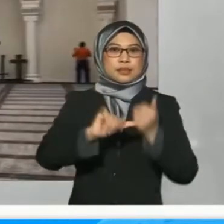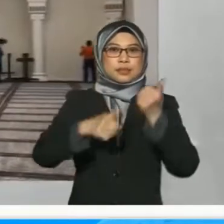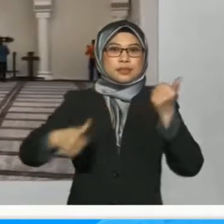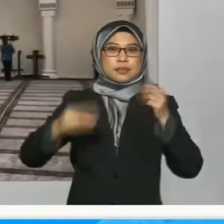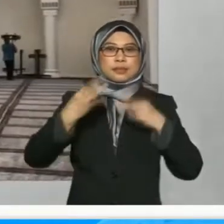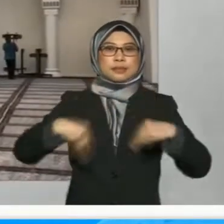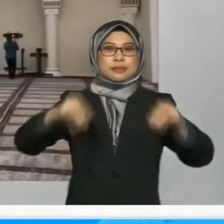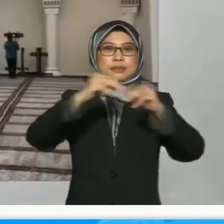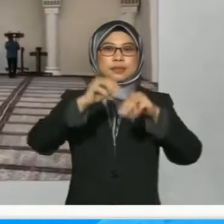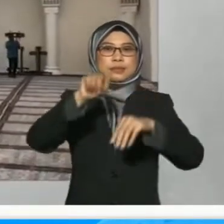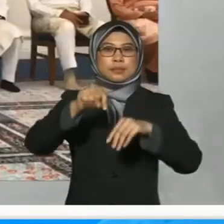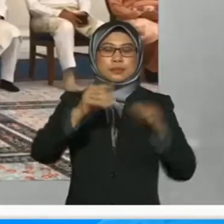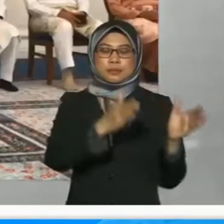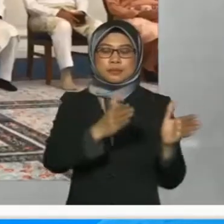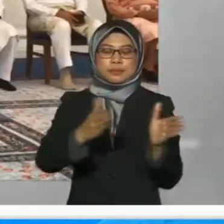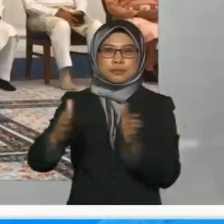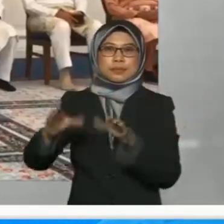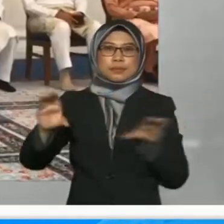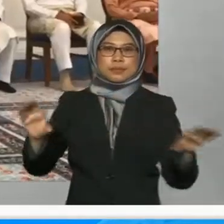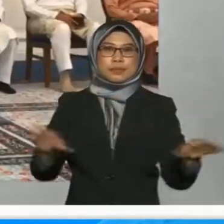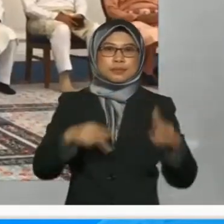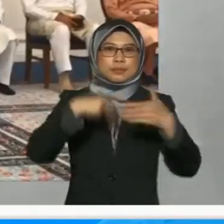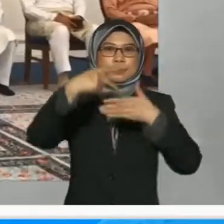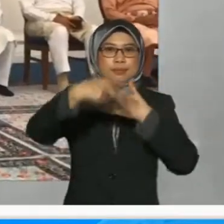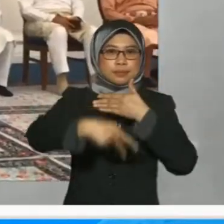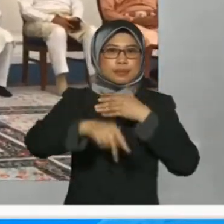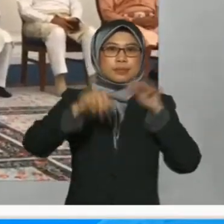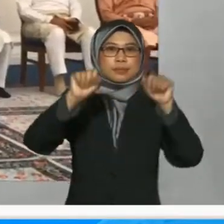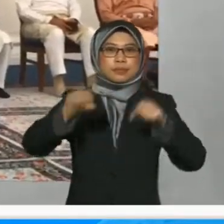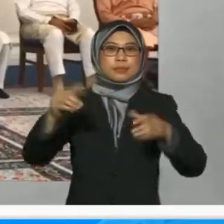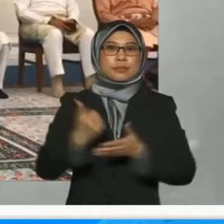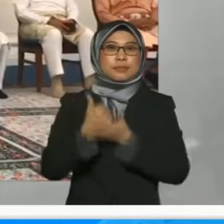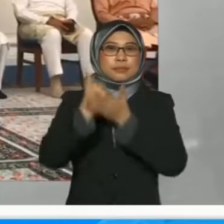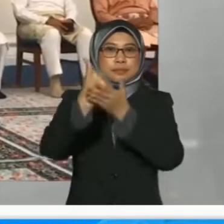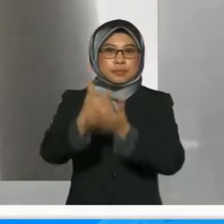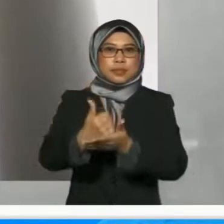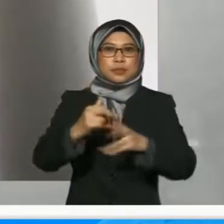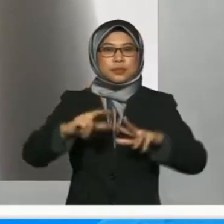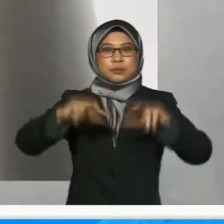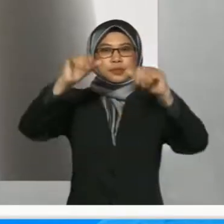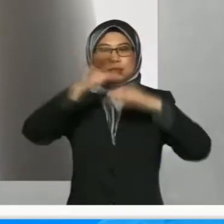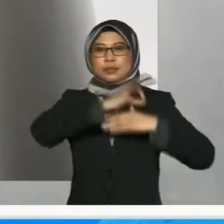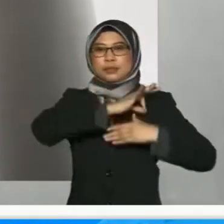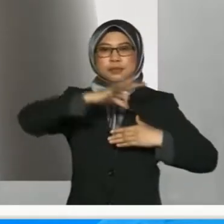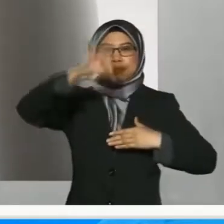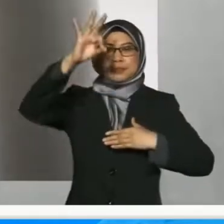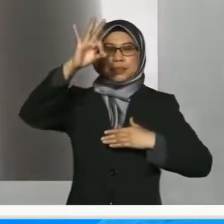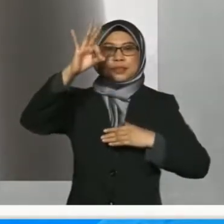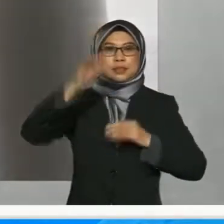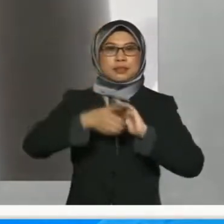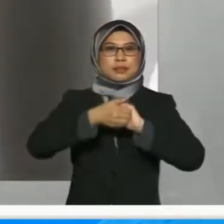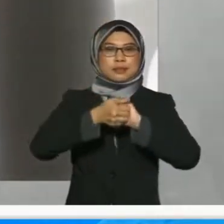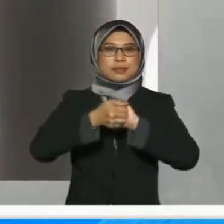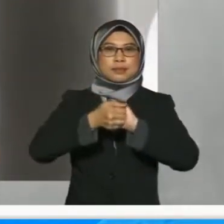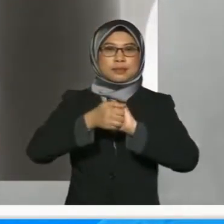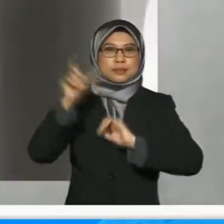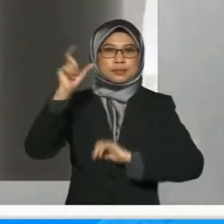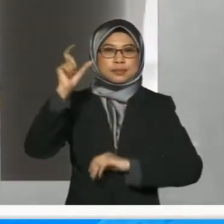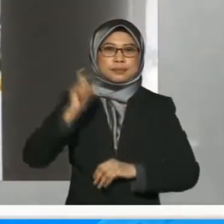perlu merancang boleh membantu meningkatkan semangat Ukhuwah Islamiyah dalam